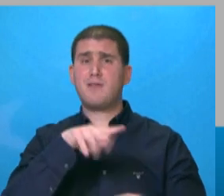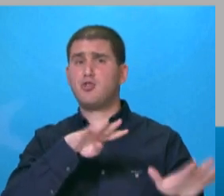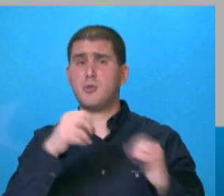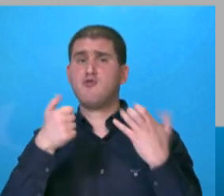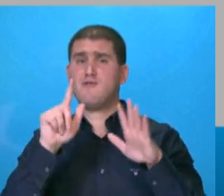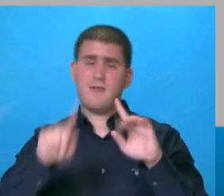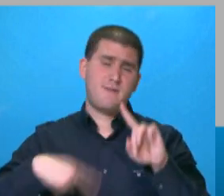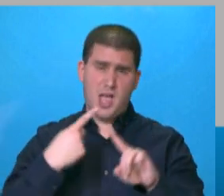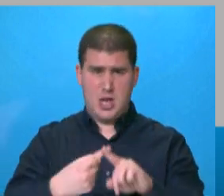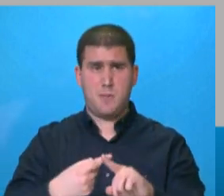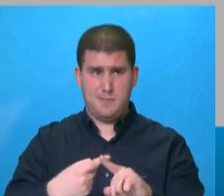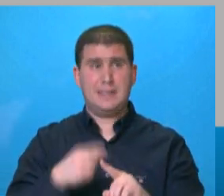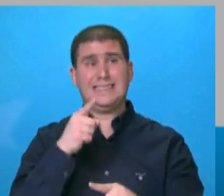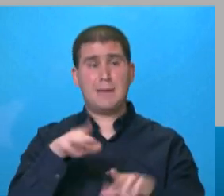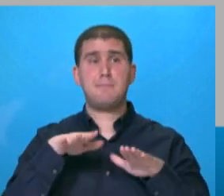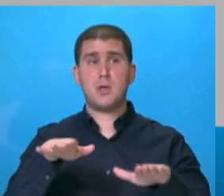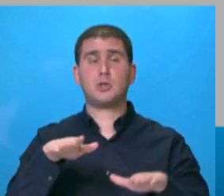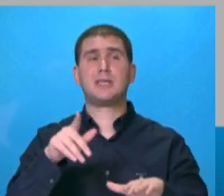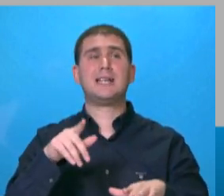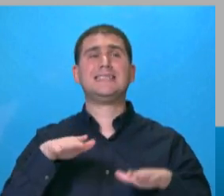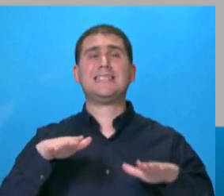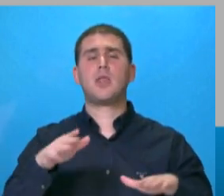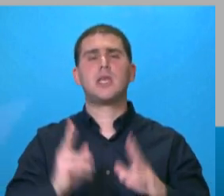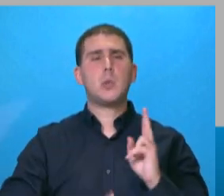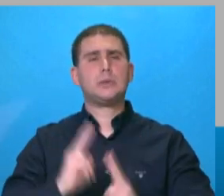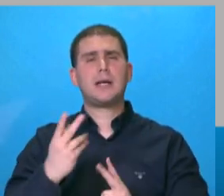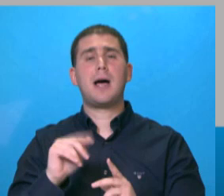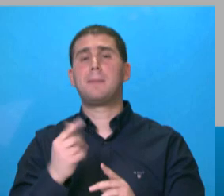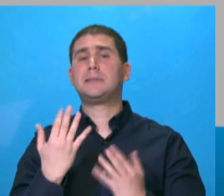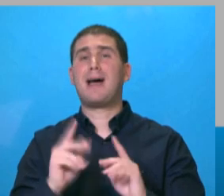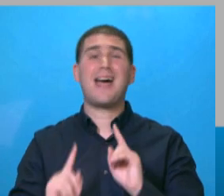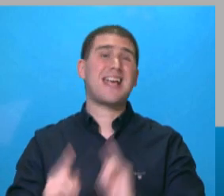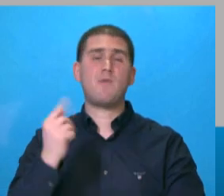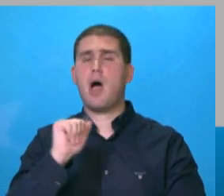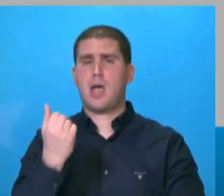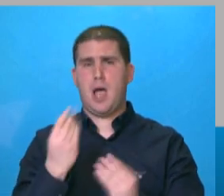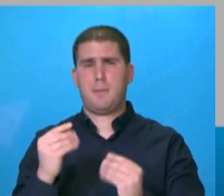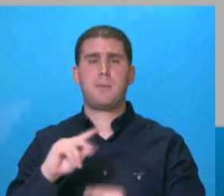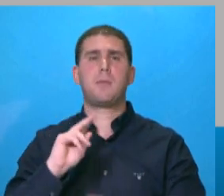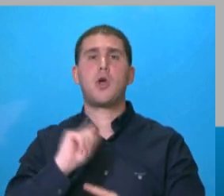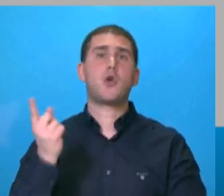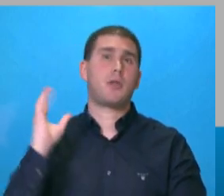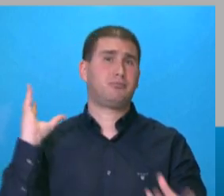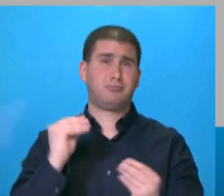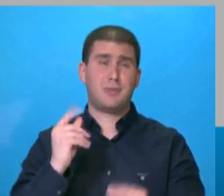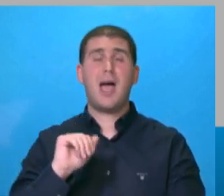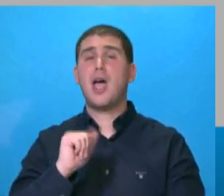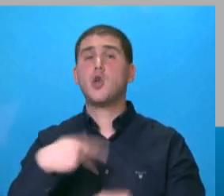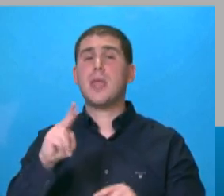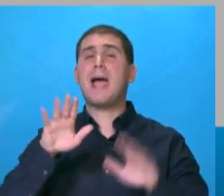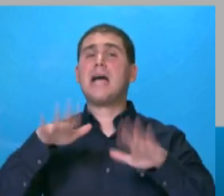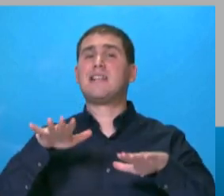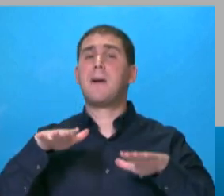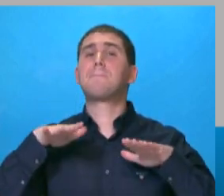היום. זה מטוס הנוסעים הסילוני שיוצר במספר הרב ביותר של עותקים בכל הזמנים. יותר מ-10,000 מטוסים,